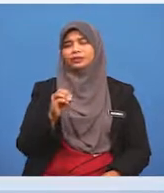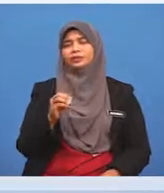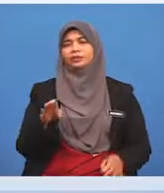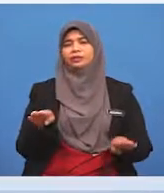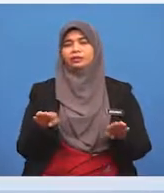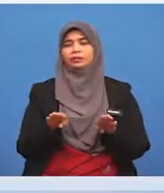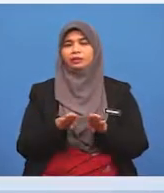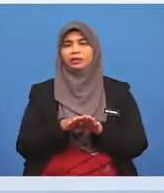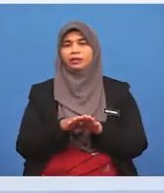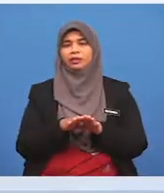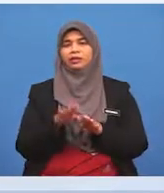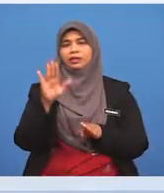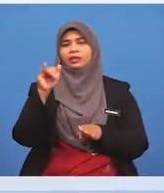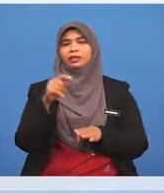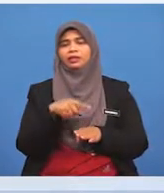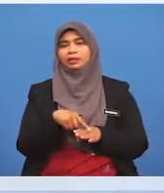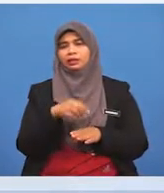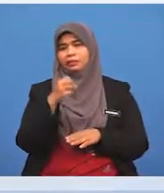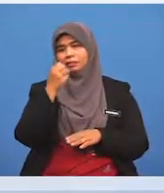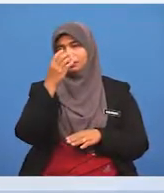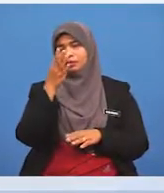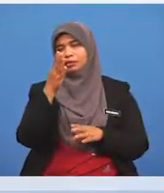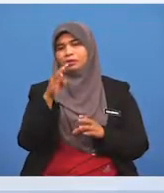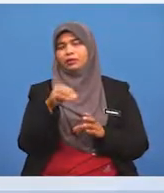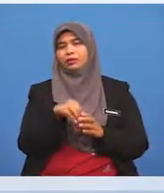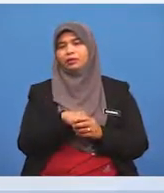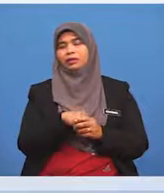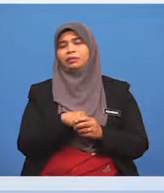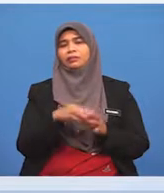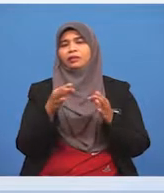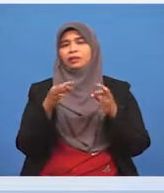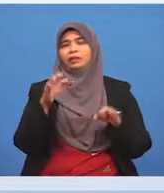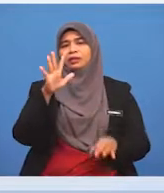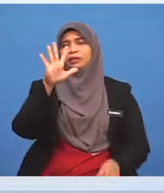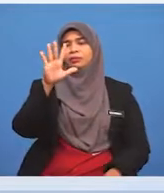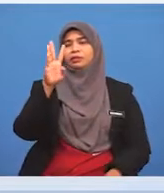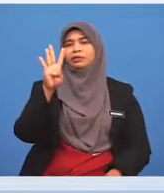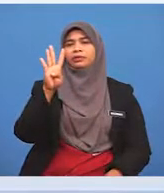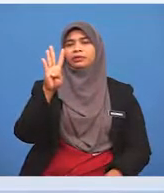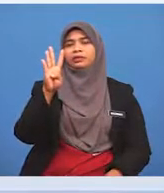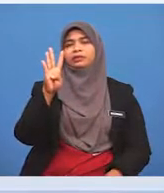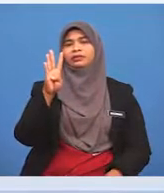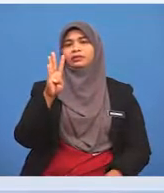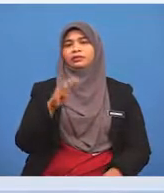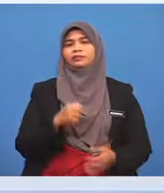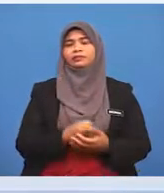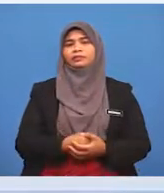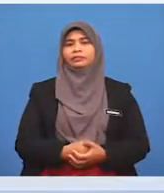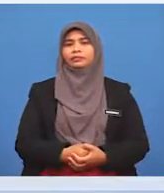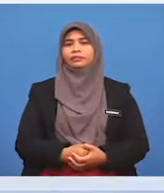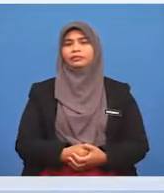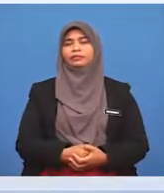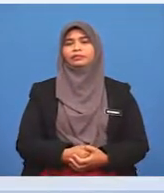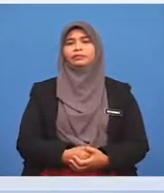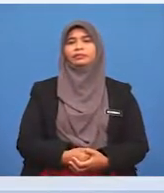54 surah Al-Furqan. A'udzubillahi minasyaitonirrajim. Wa huwallazi khalaqa